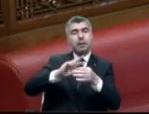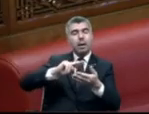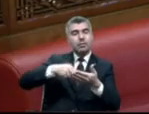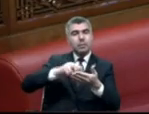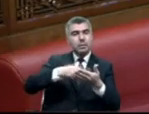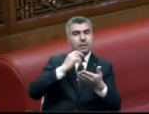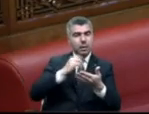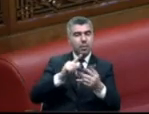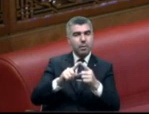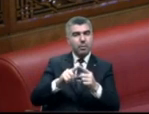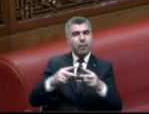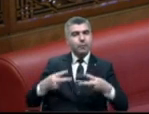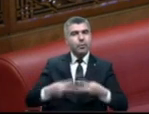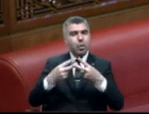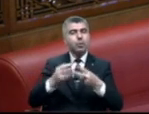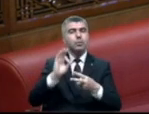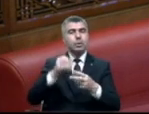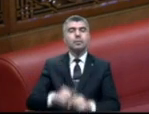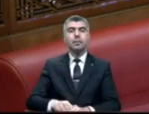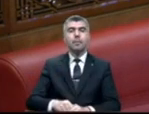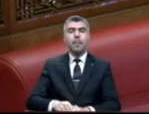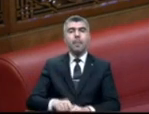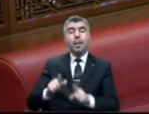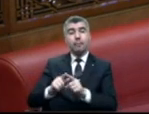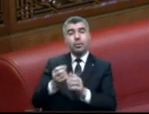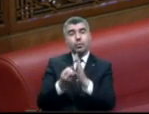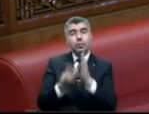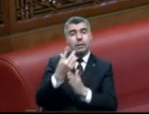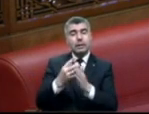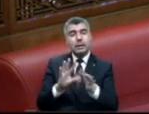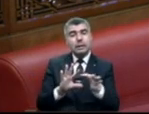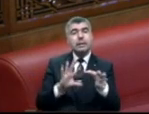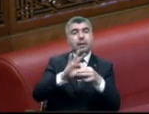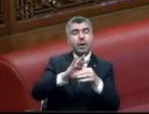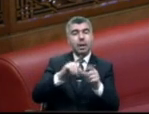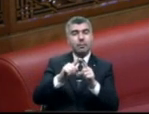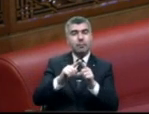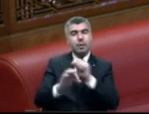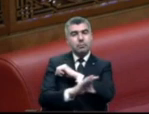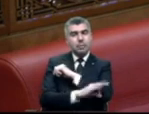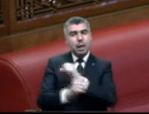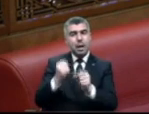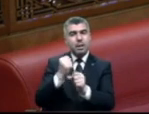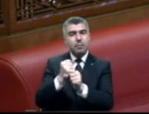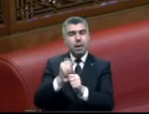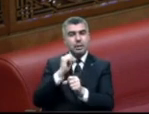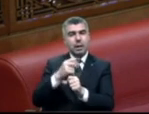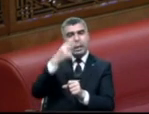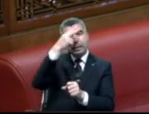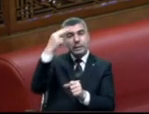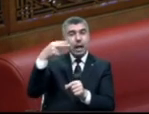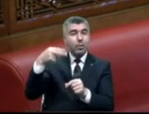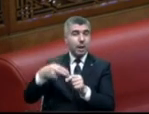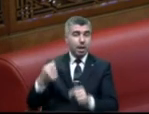مع بلدان ذات أسواق شغل واعدة. تم مؤخرا اقتراح مشروع اتفاقية في شأن استخدام العمال والأطر المغاربة بالمملكة العربية